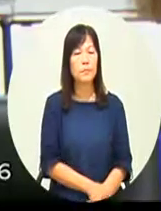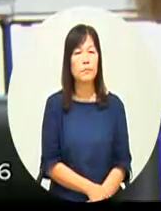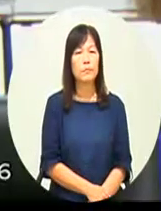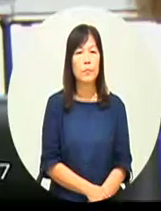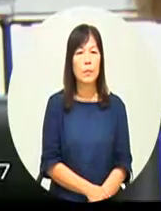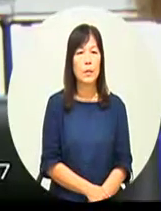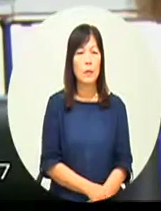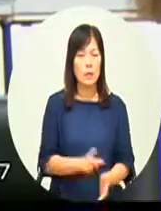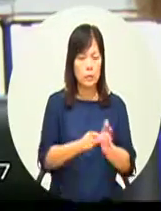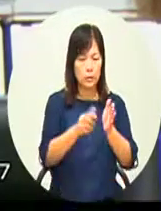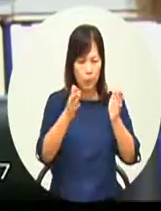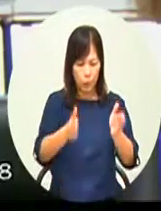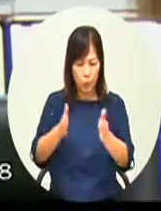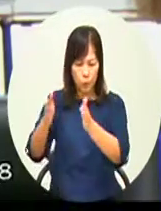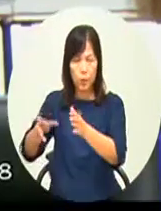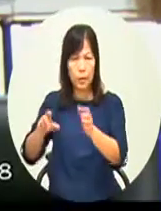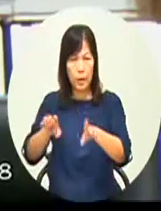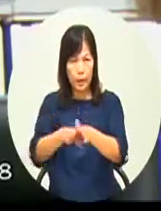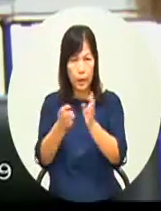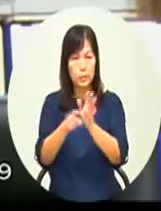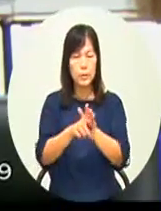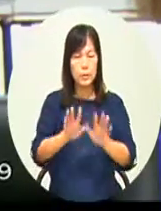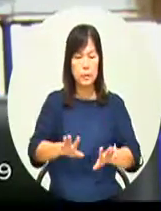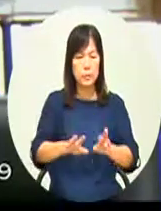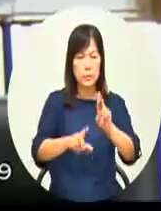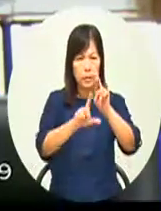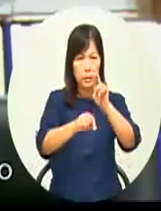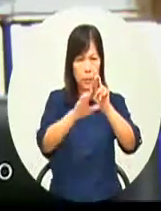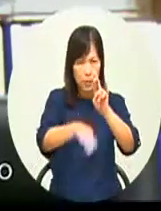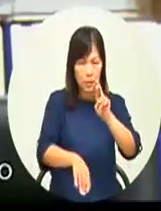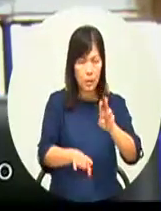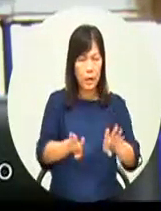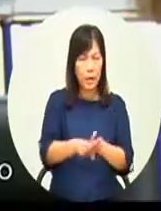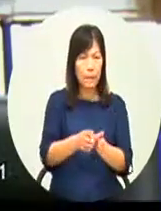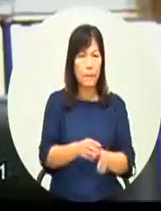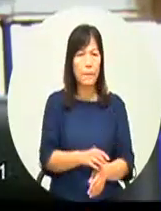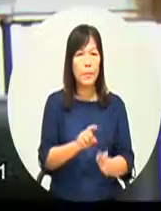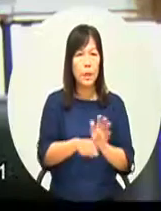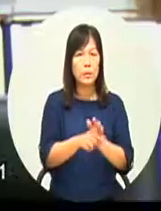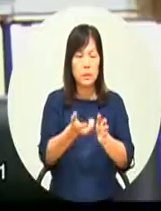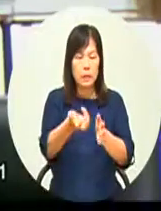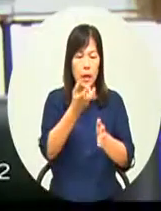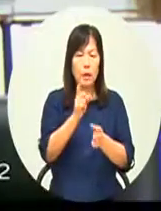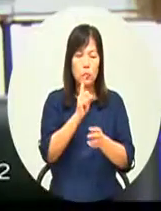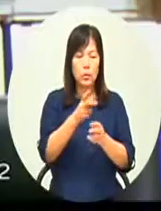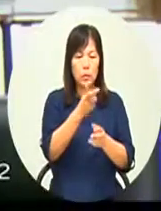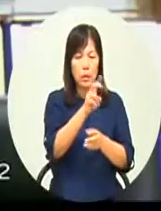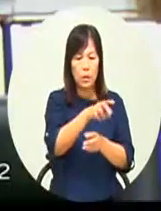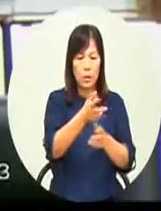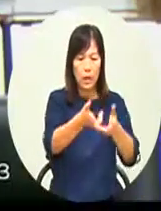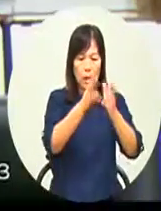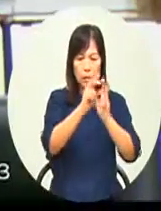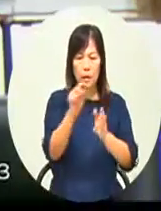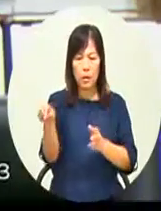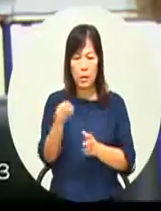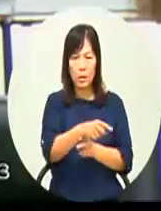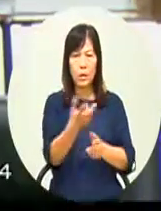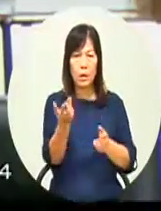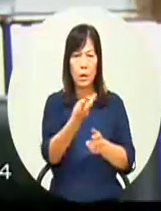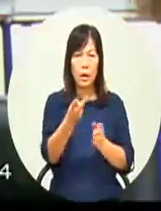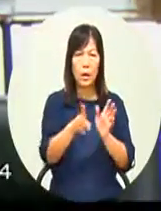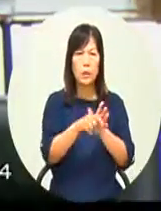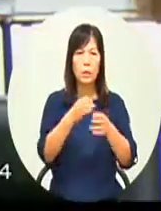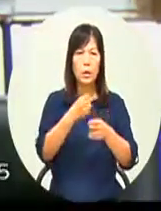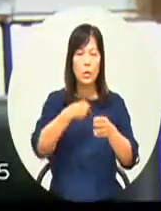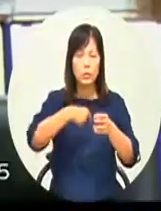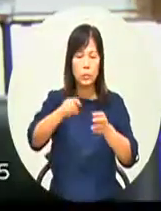时段开放？因为今年的年底，这里我刚才提到的两座桥梁就可以通到